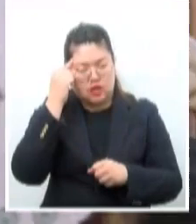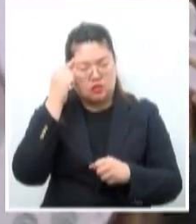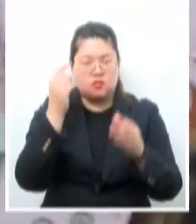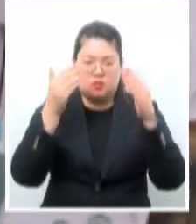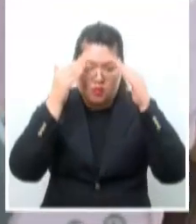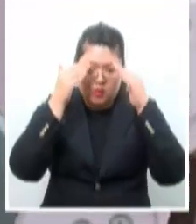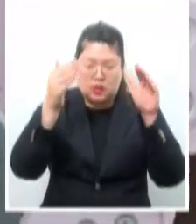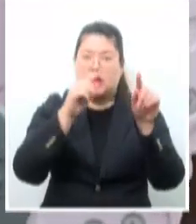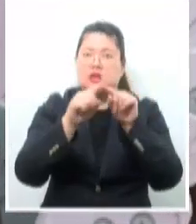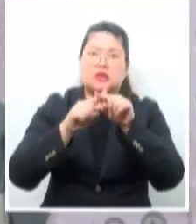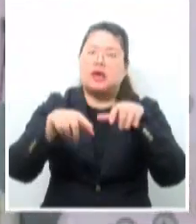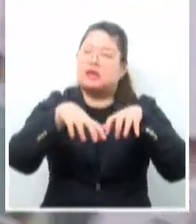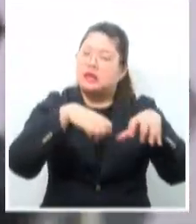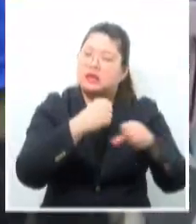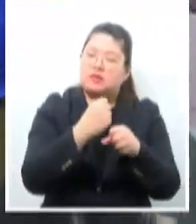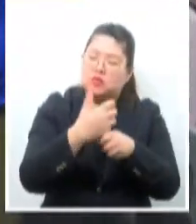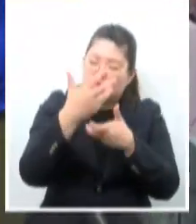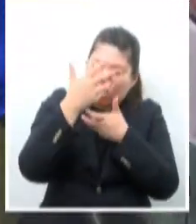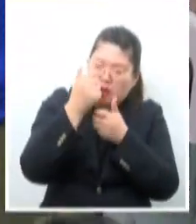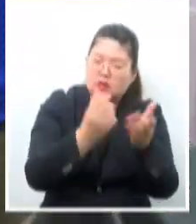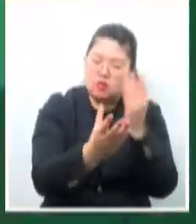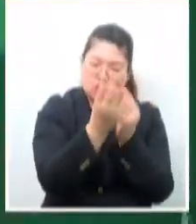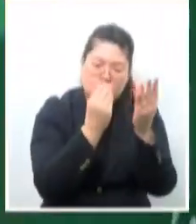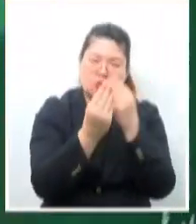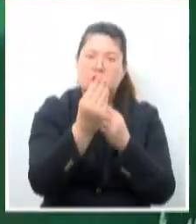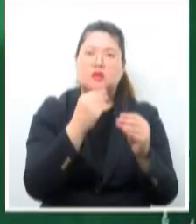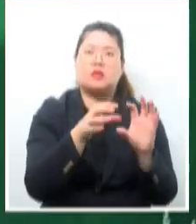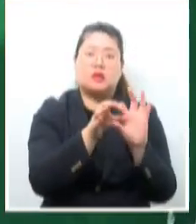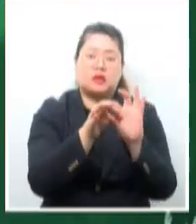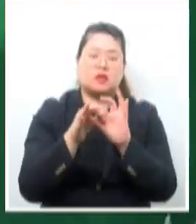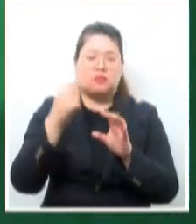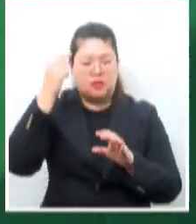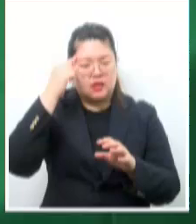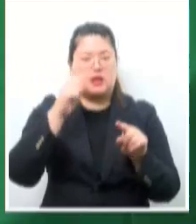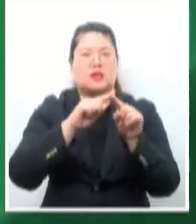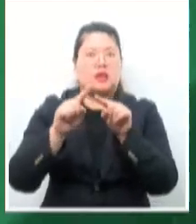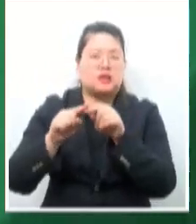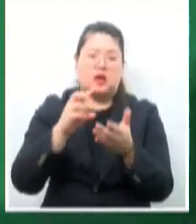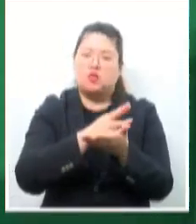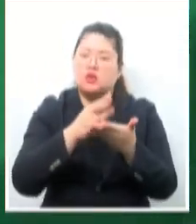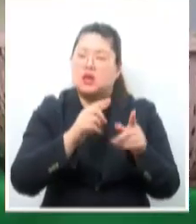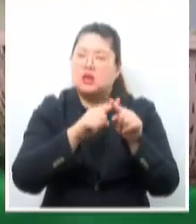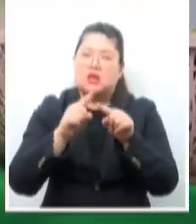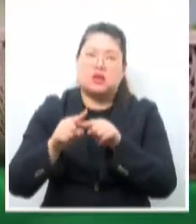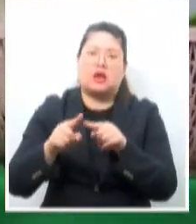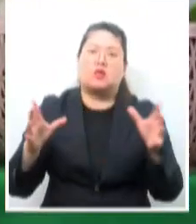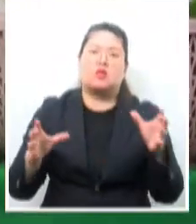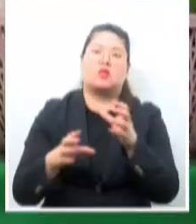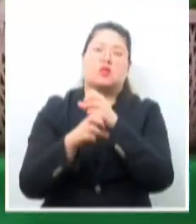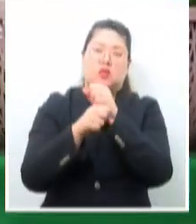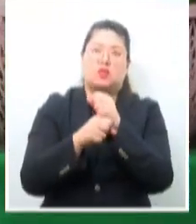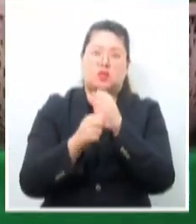การณ์การเรียนรู้ตามความสนใจบูรณาการเชื่อมโยงความคิดรวบยอดของหลายวิชาเข้าด้วยกันช่วย